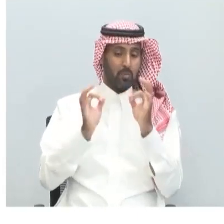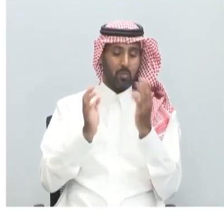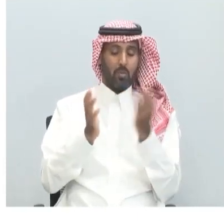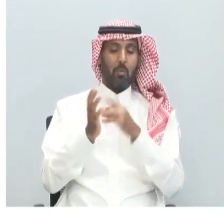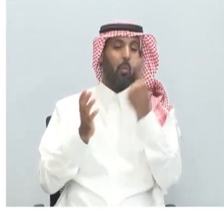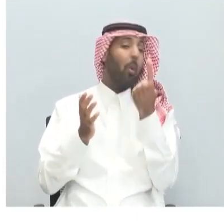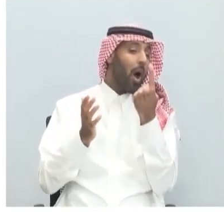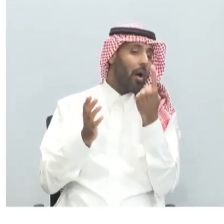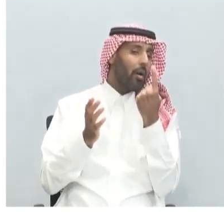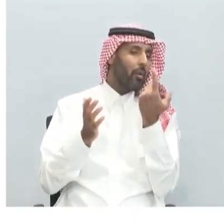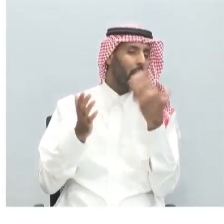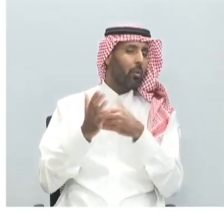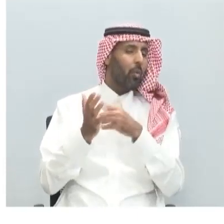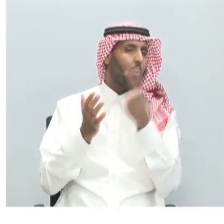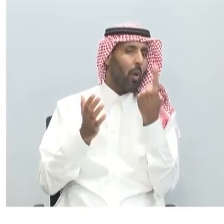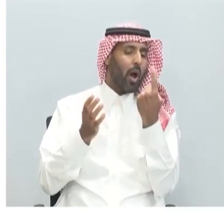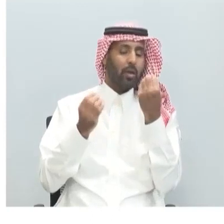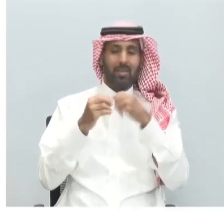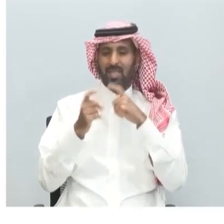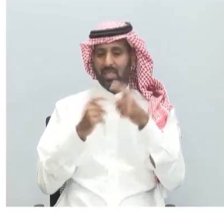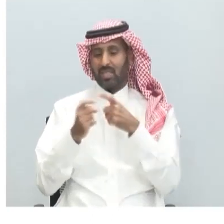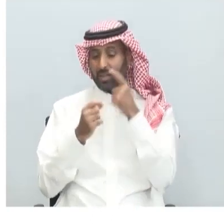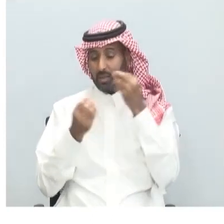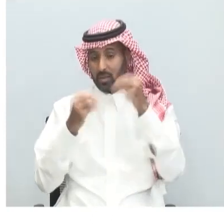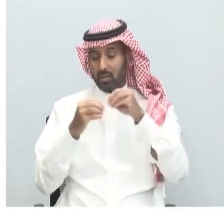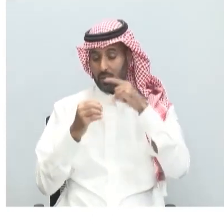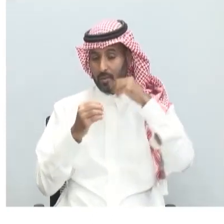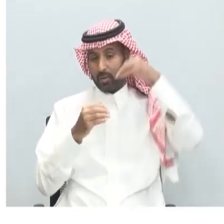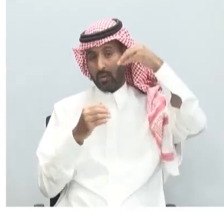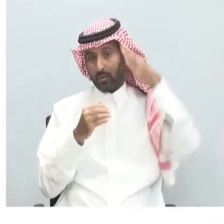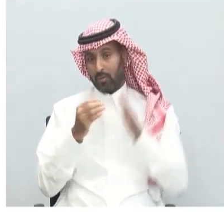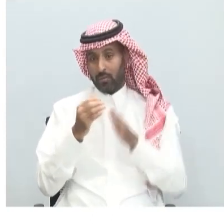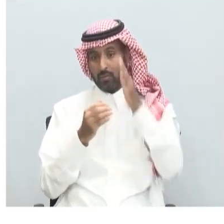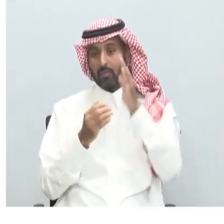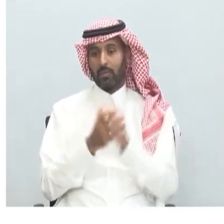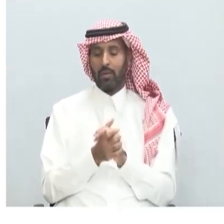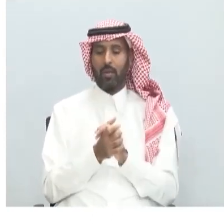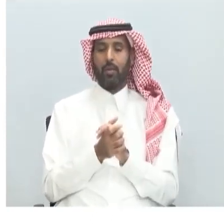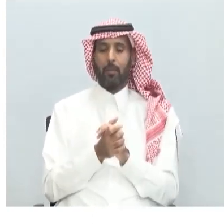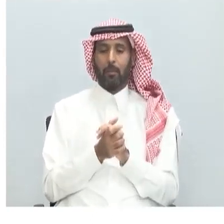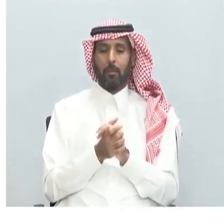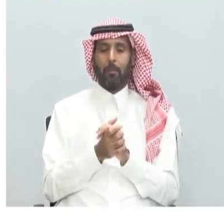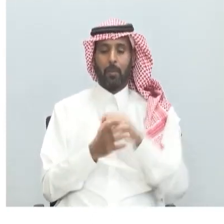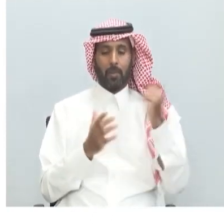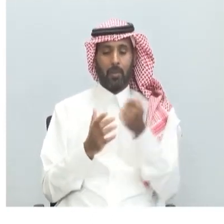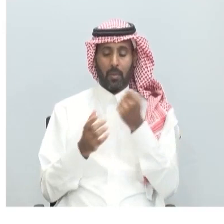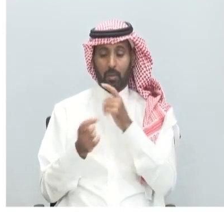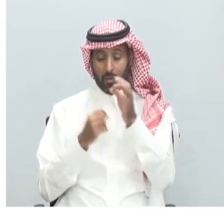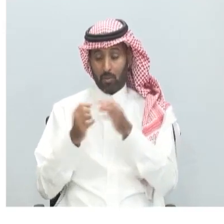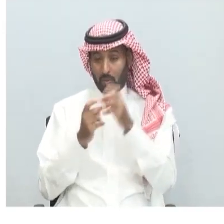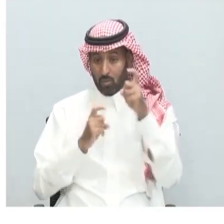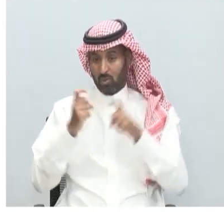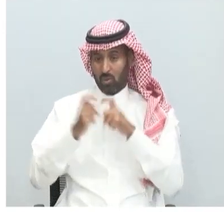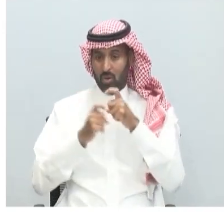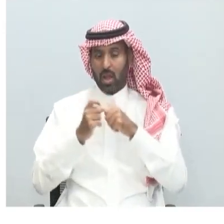بالنسبه للمستوى الاخير يوجد فيه الكترون واحد ستضع السهم الى الاعلى اكتب التوزيع الالكتروني